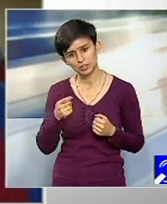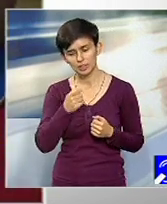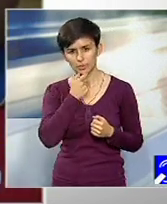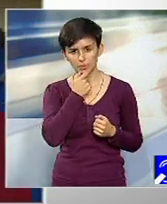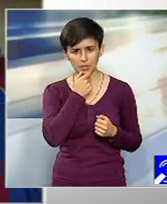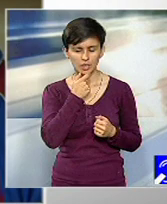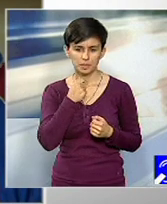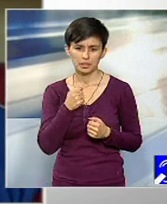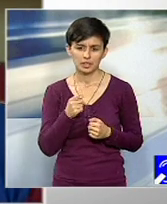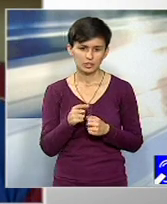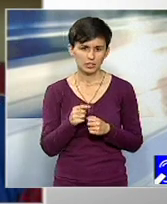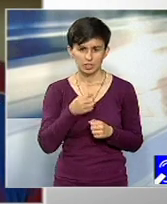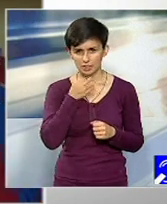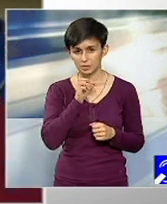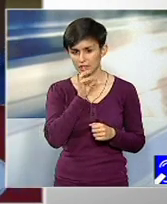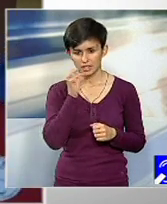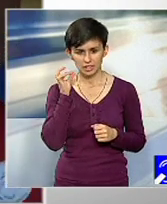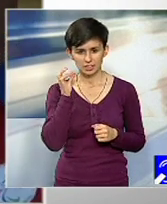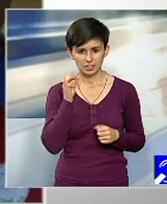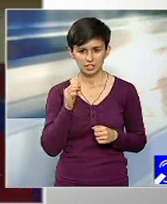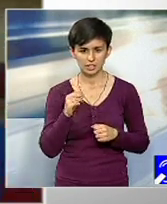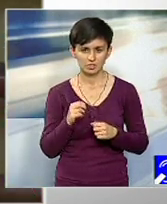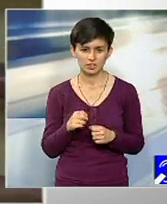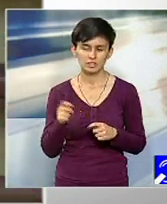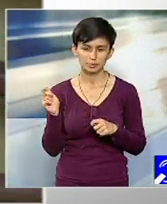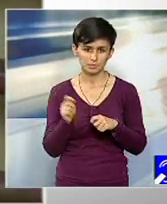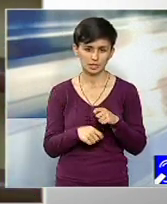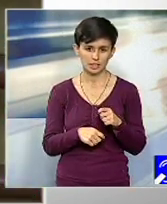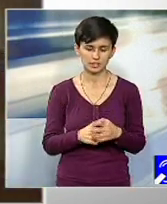fost apostrofat normal. Imediat capitanul de echipă.